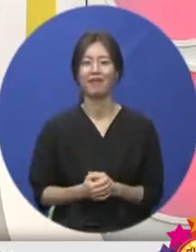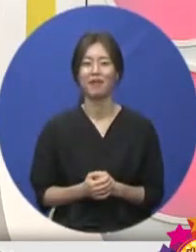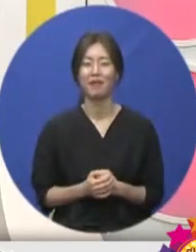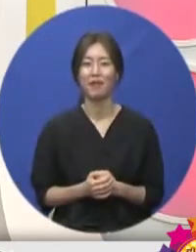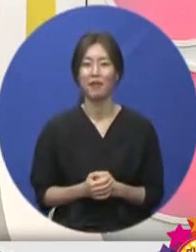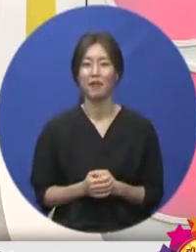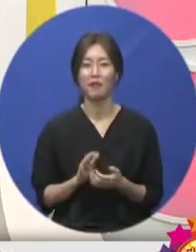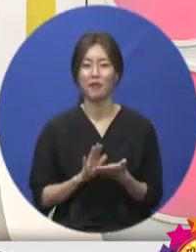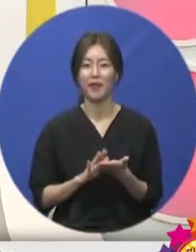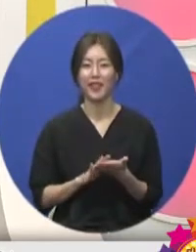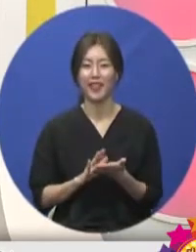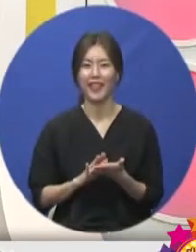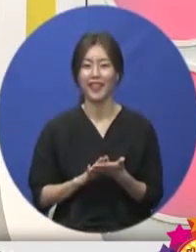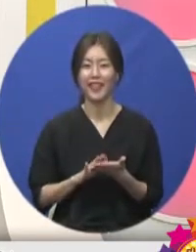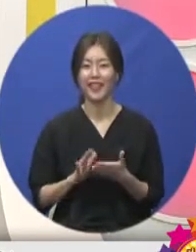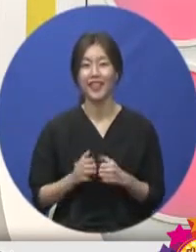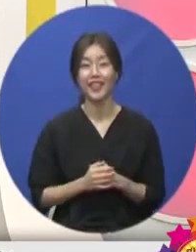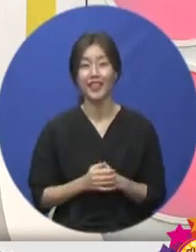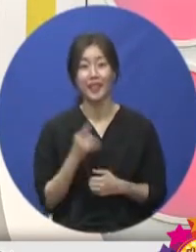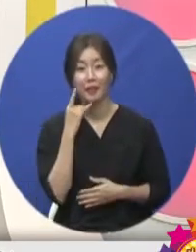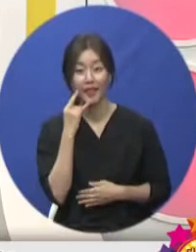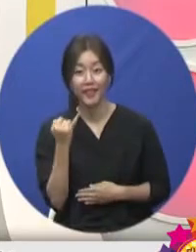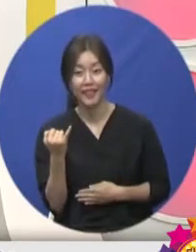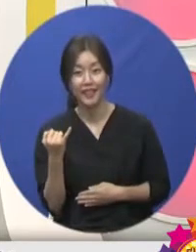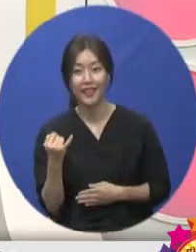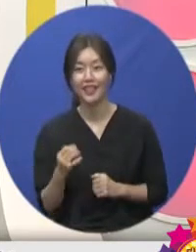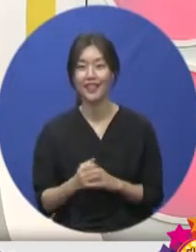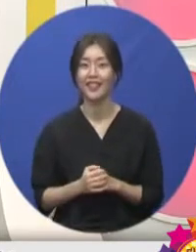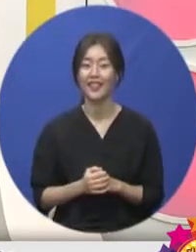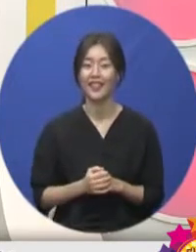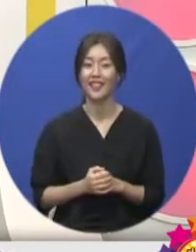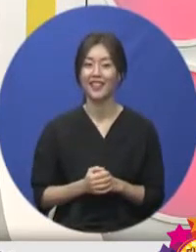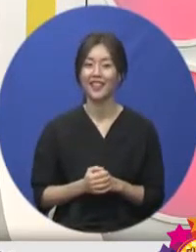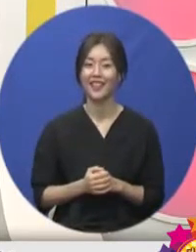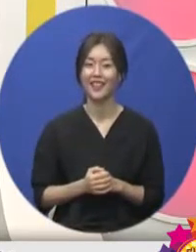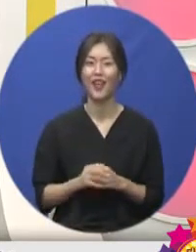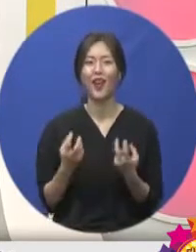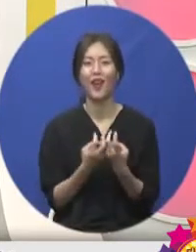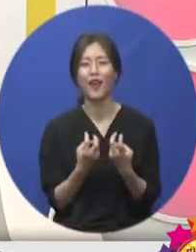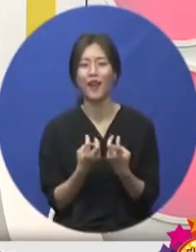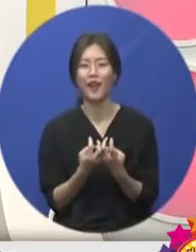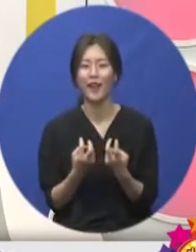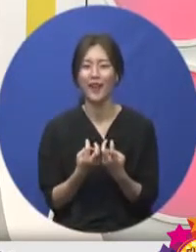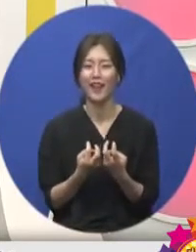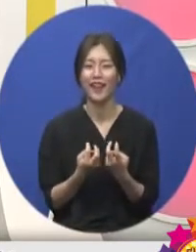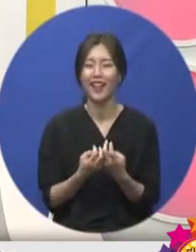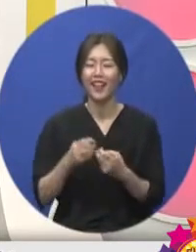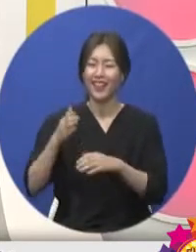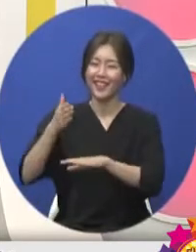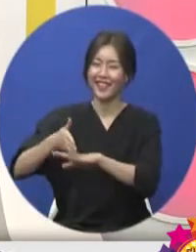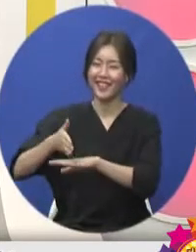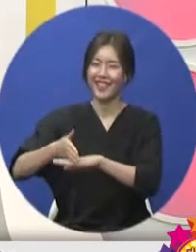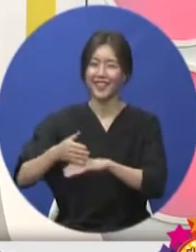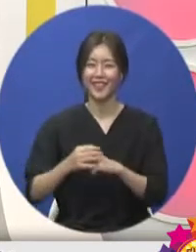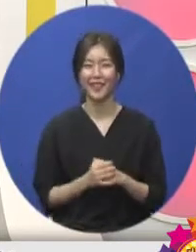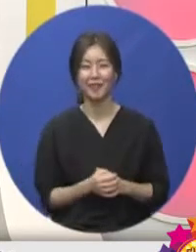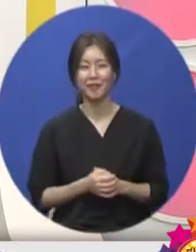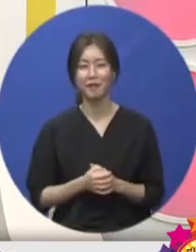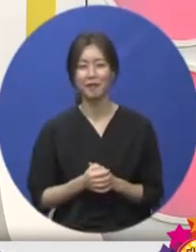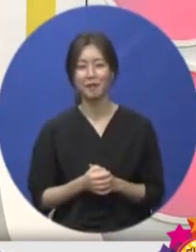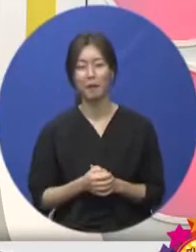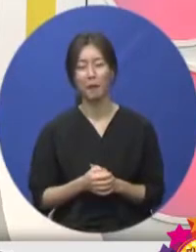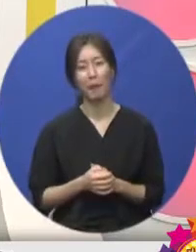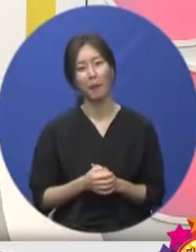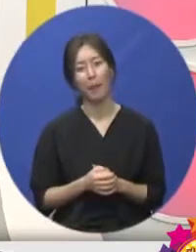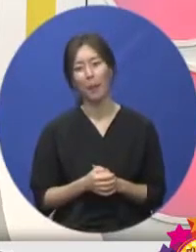야, 2번이시구나. 어머님. 자. 네, 여보세요. 어떻게? 감사합니다. 야,